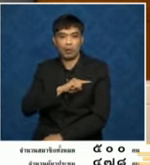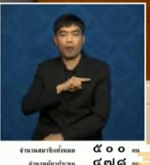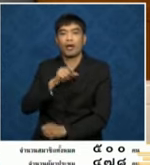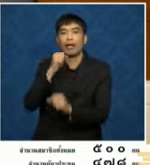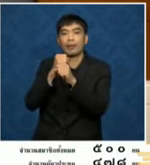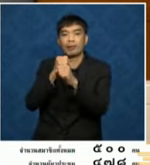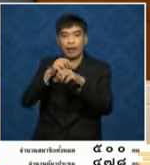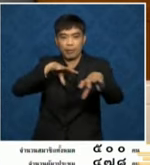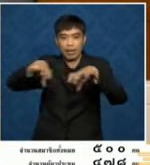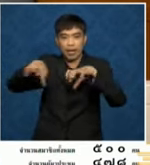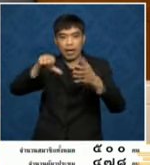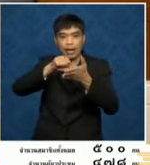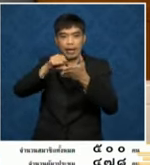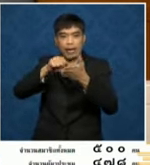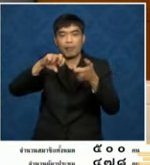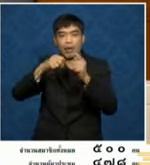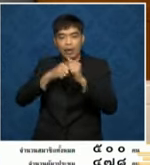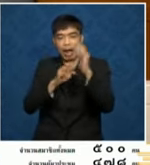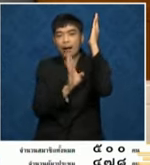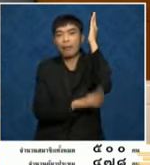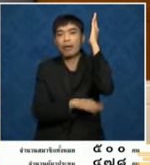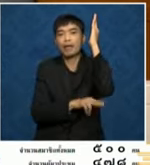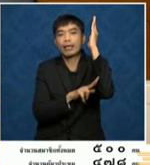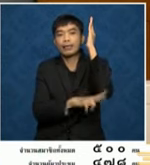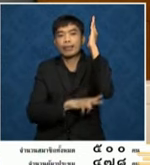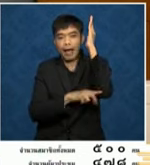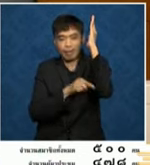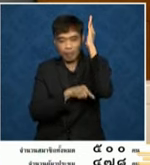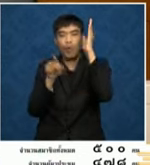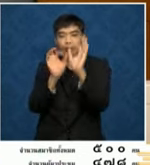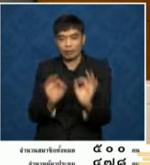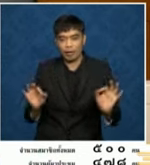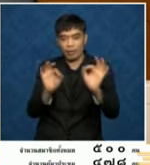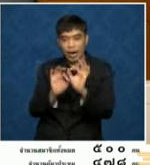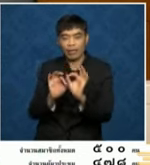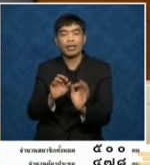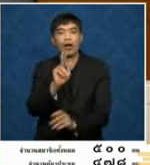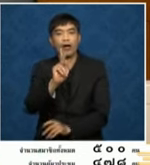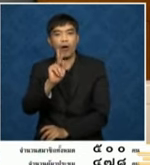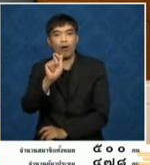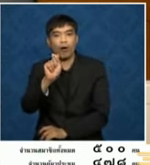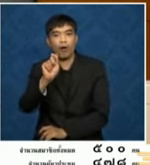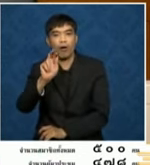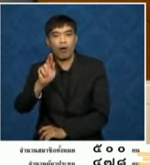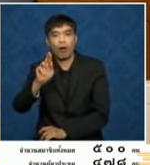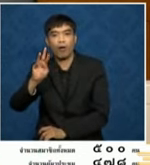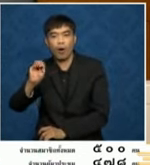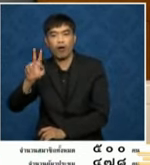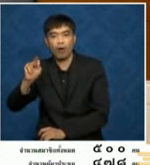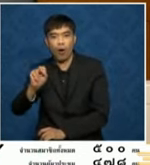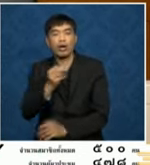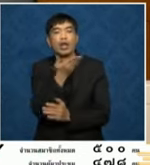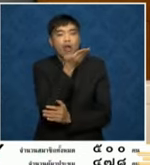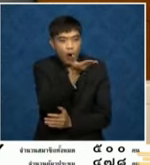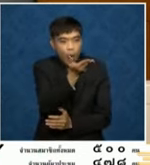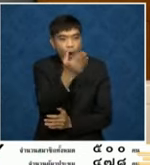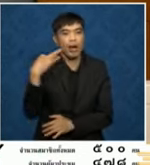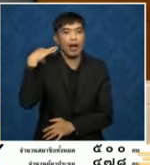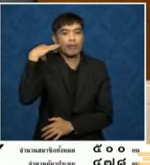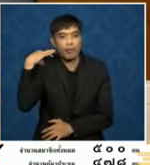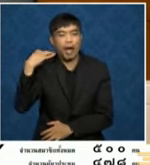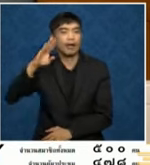านด้านความมั่นคงครับดังนั้นกรมน.จึงมีการขอรับการสนับสนุนกำลังพลจากทหารตำรวจอาสาส